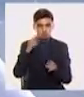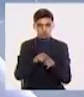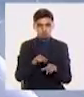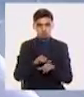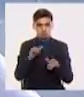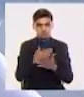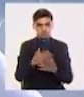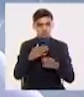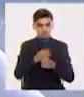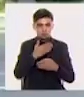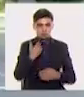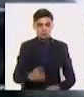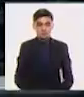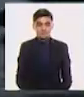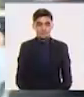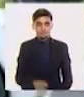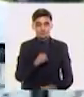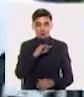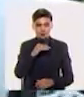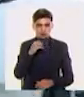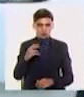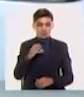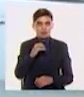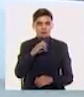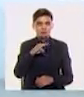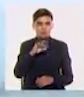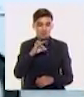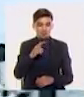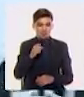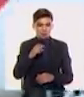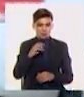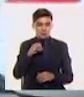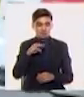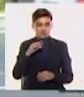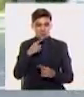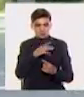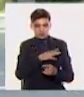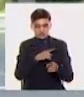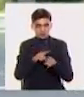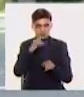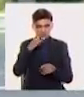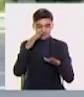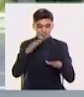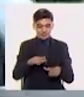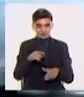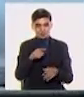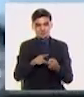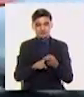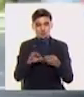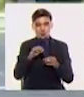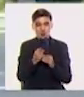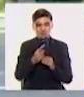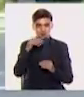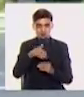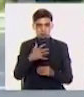басылған жоқ. Айжан Есмағамбетованың былай деп алаңдауына негіз бар. Осы уақытқа дейін Қазақстанда індеттің бұл түрін 11,500